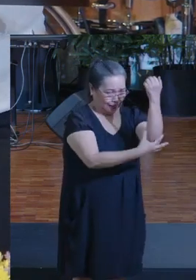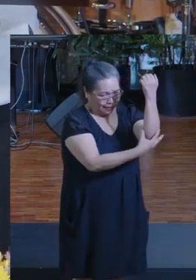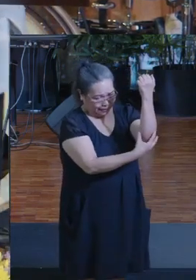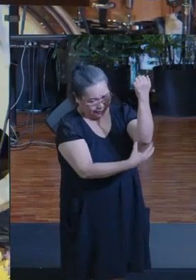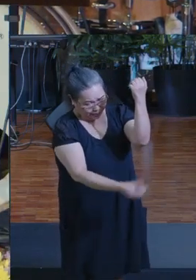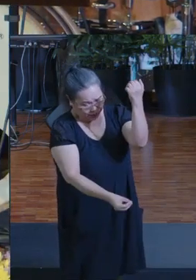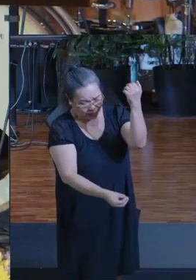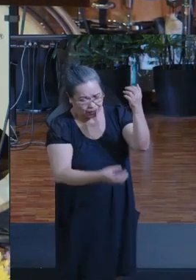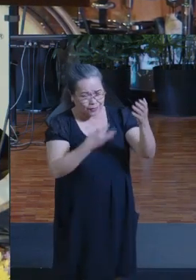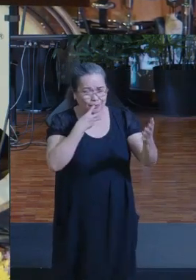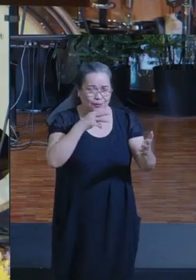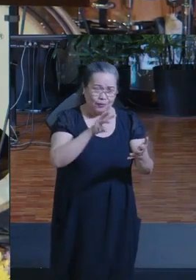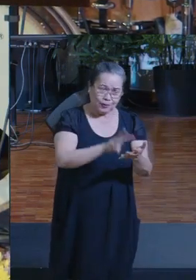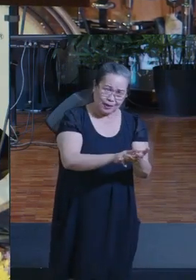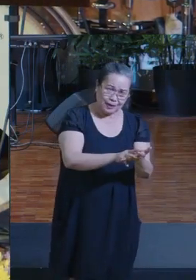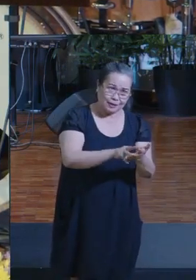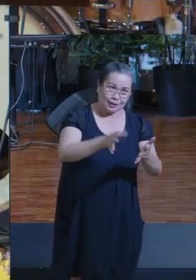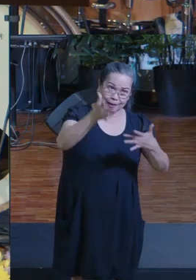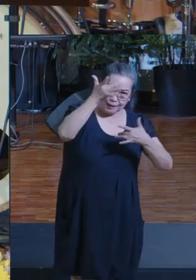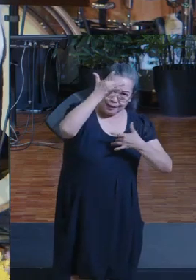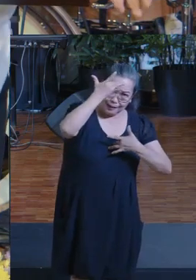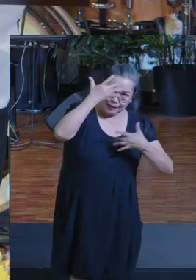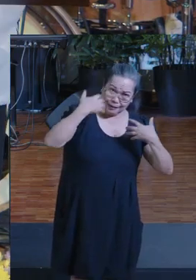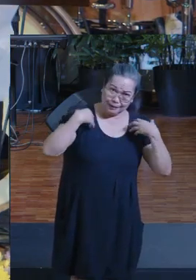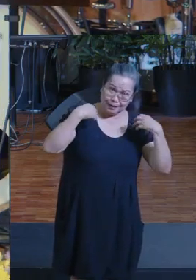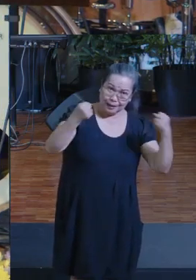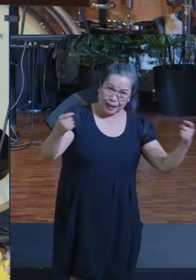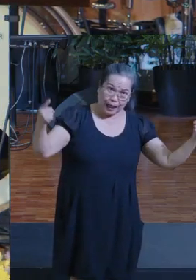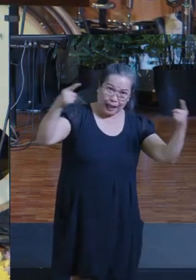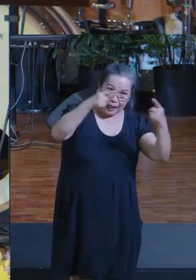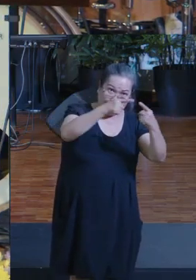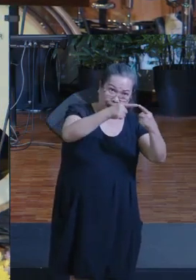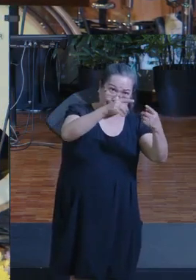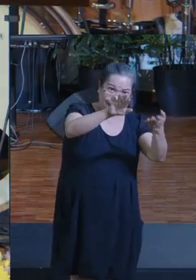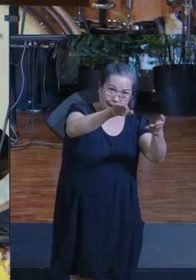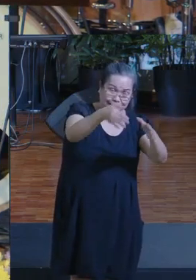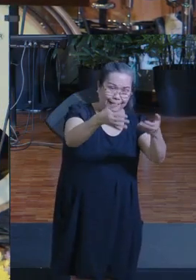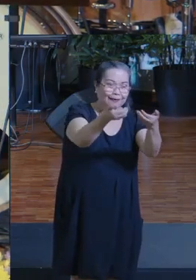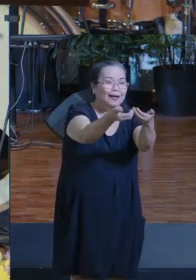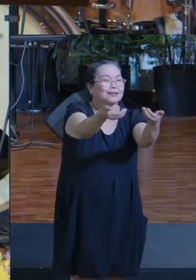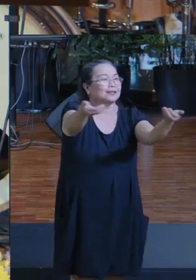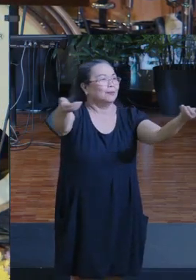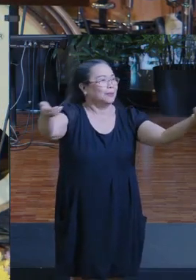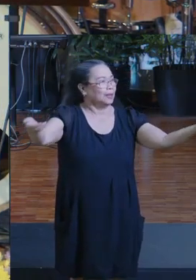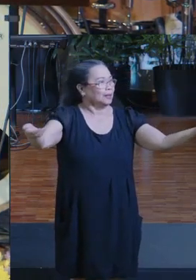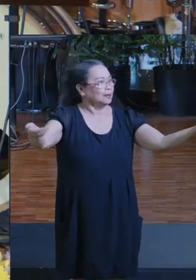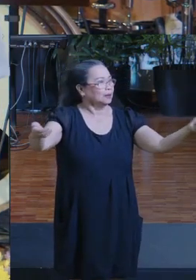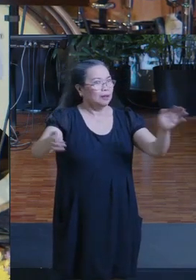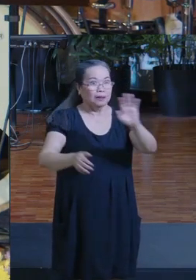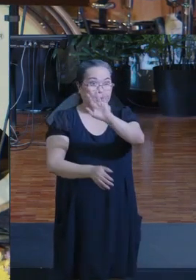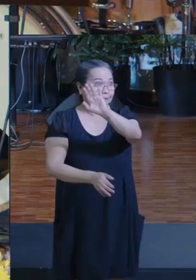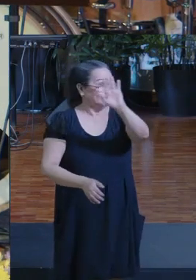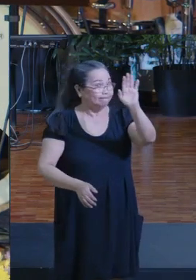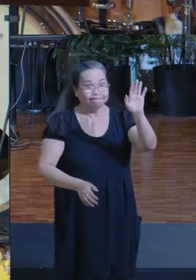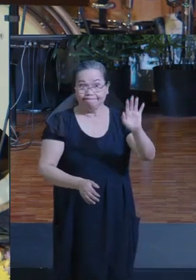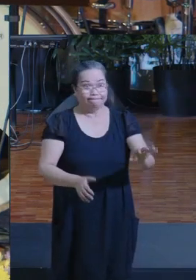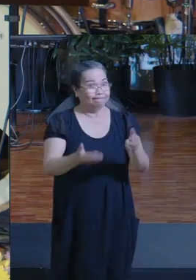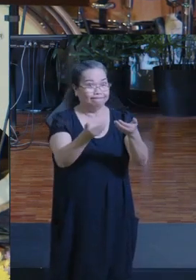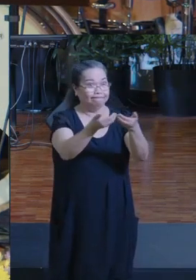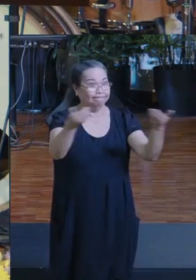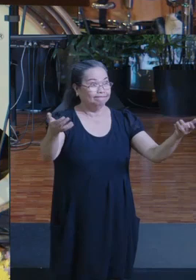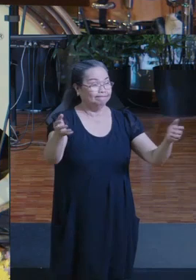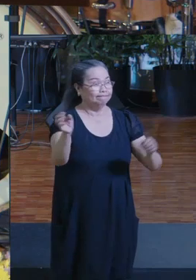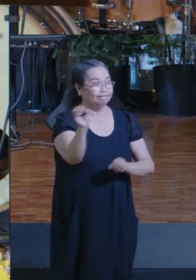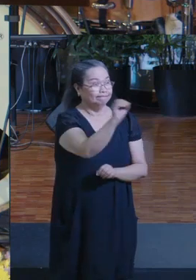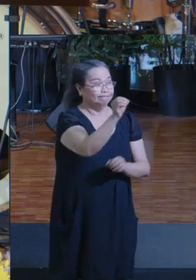for worse, in sickness or in health, till death do us part. Walang iwanan, walang